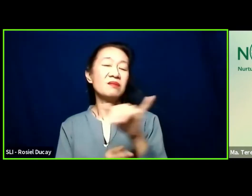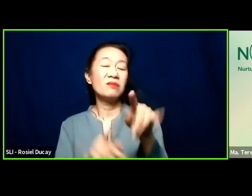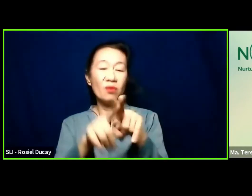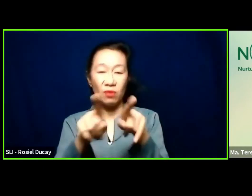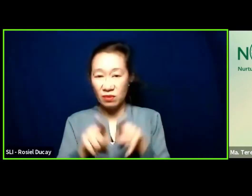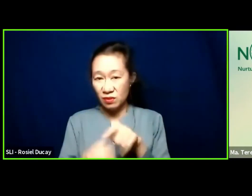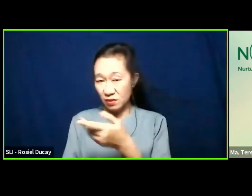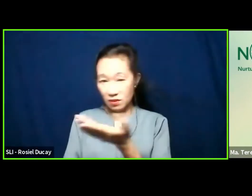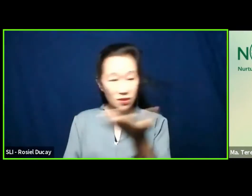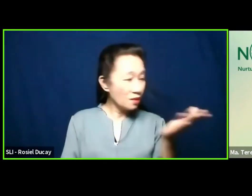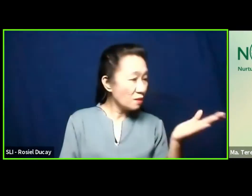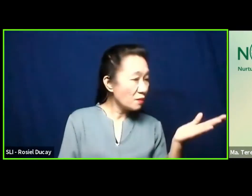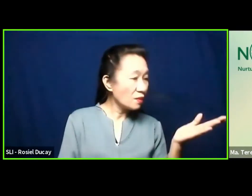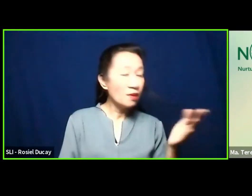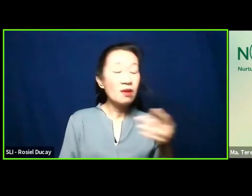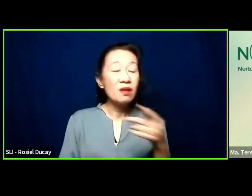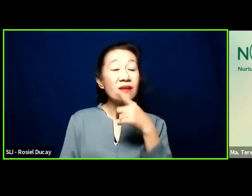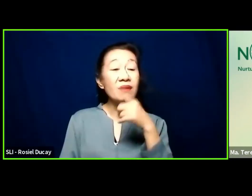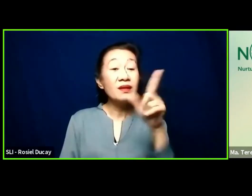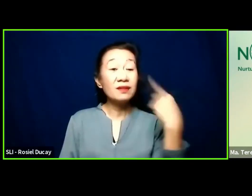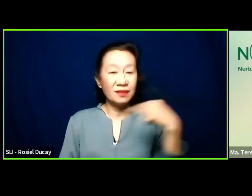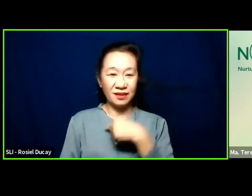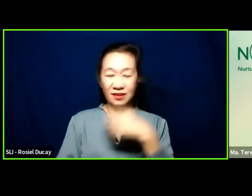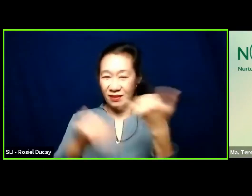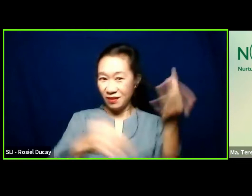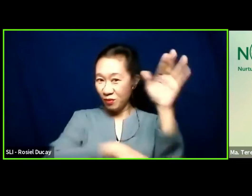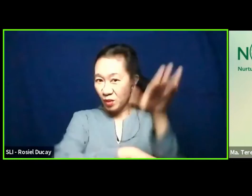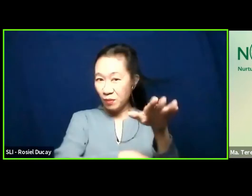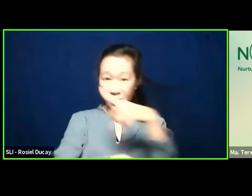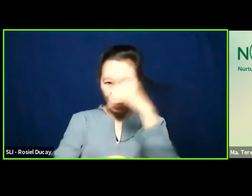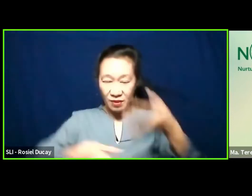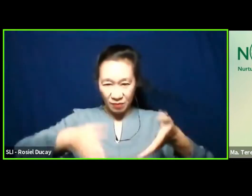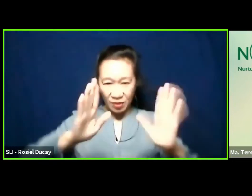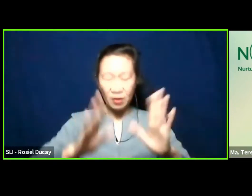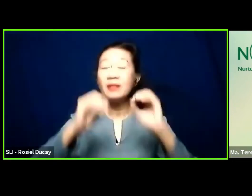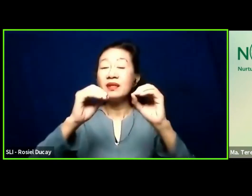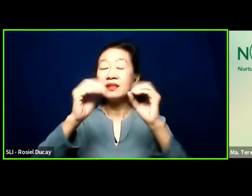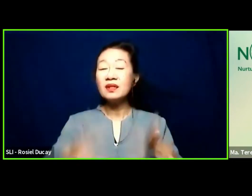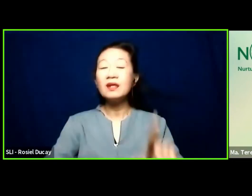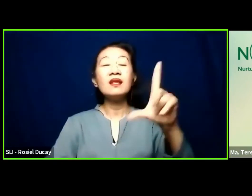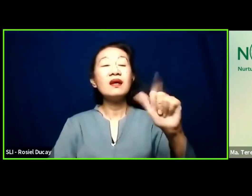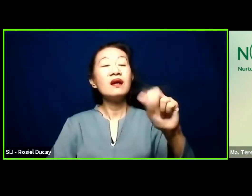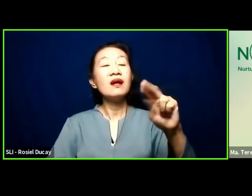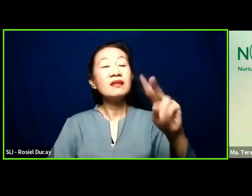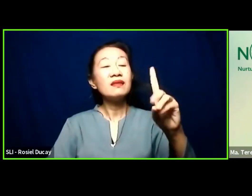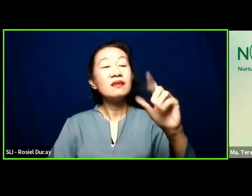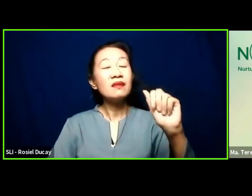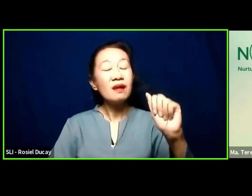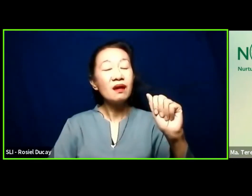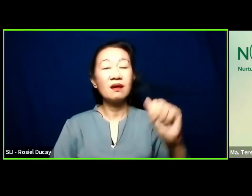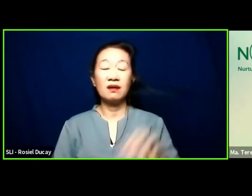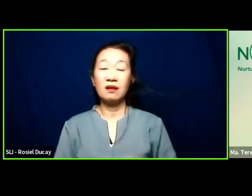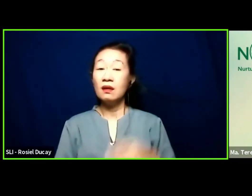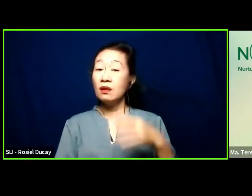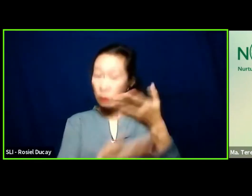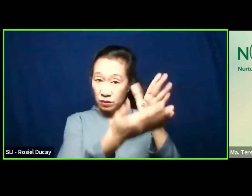sila. Mapalad tayo ngayong hapon at pinaunlakan tayo ni Teacher Landa upang ibahagi sa